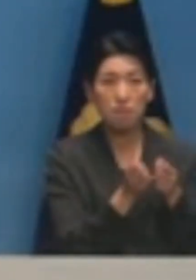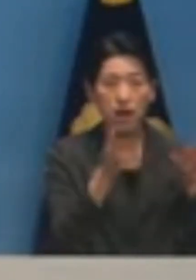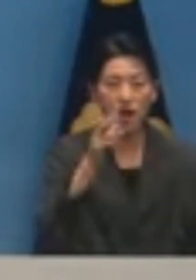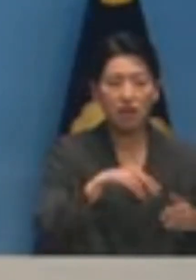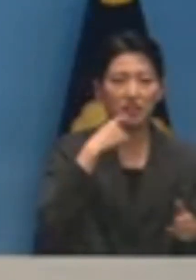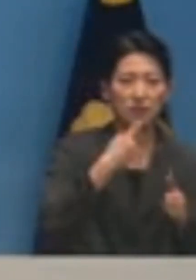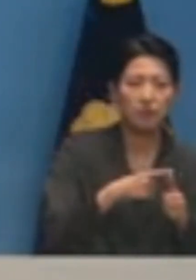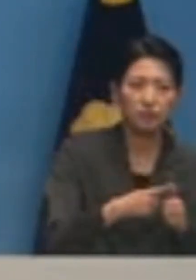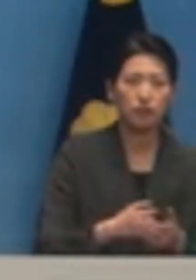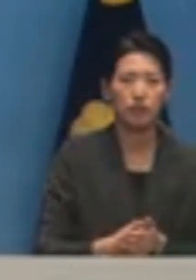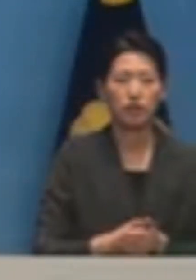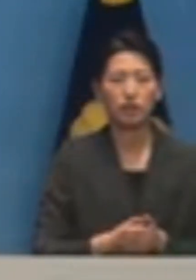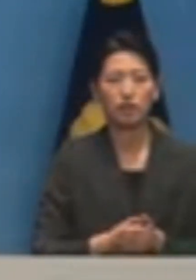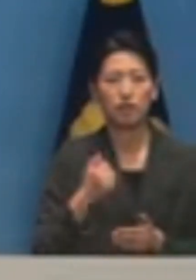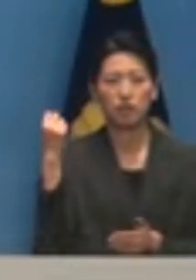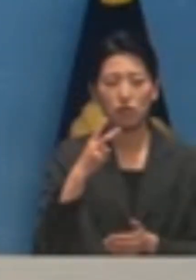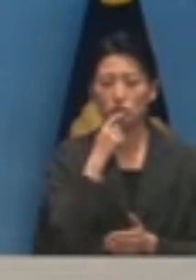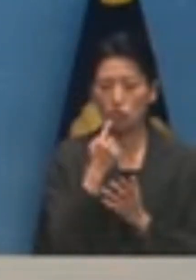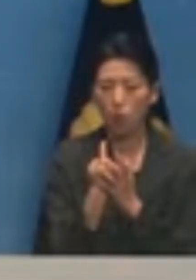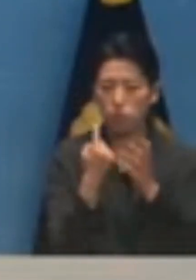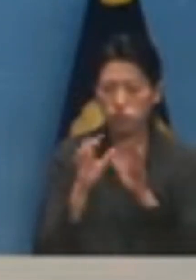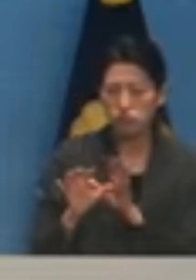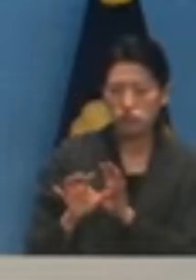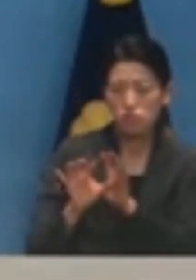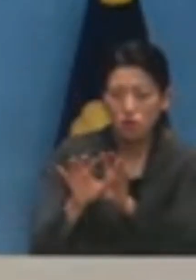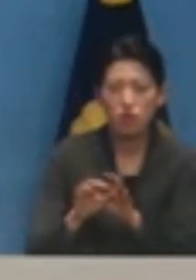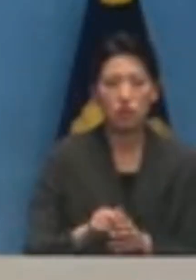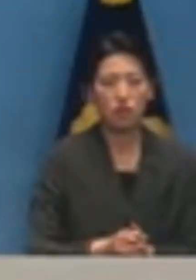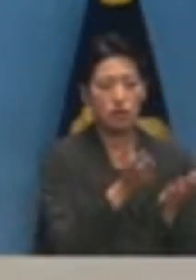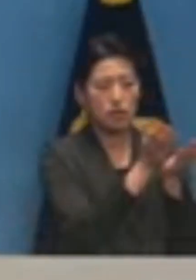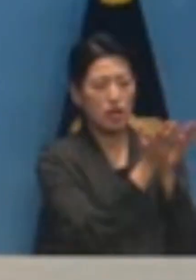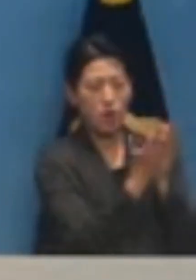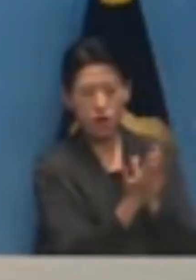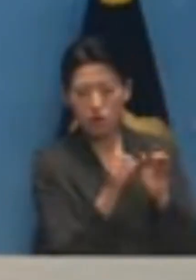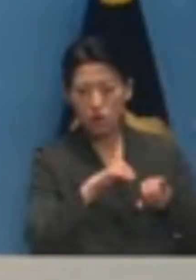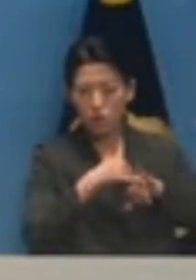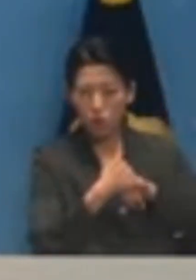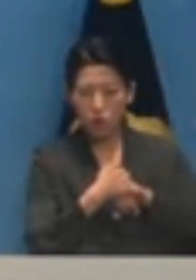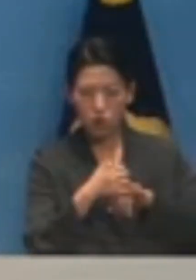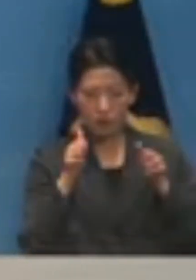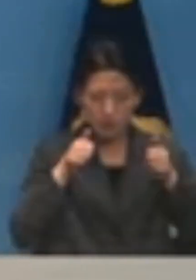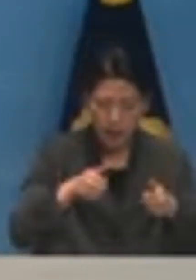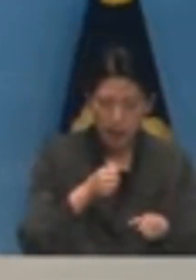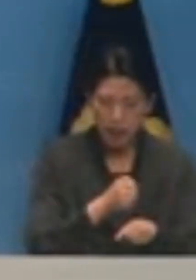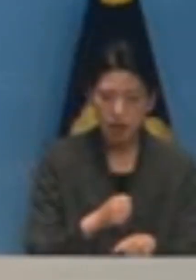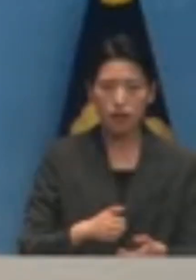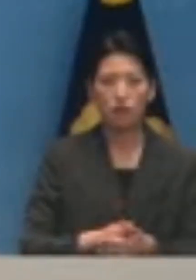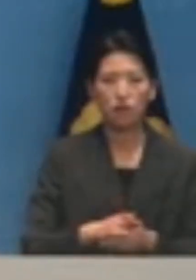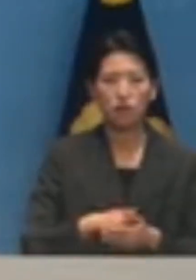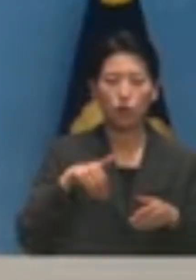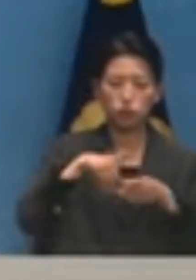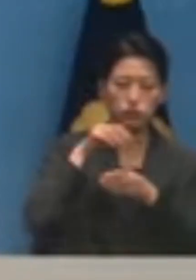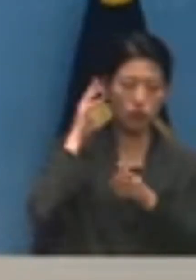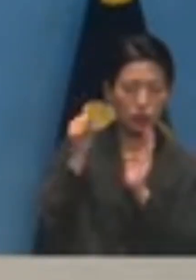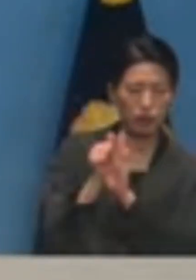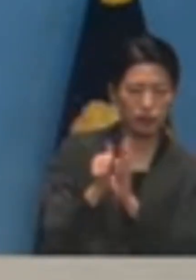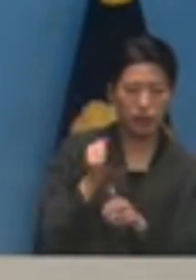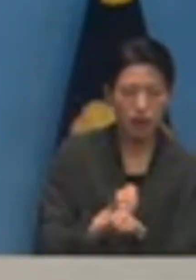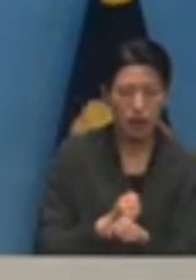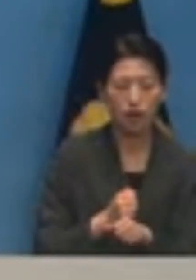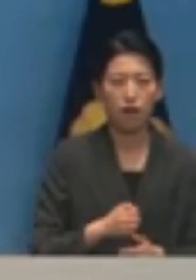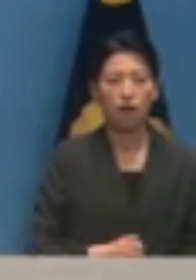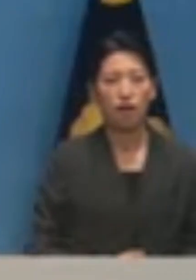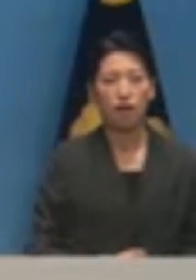학살, 촛불혁명 강조, 세월호 추모 강요, 문재인 대통령 지지 유도 등이 있었습니다. 근래에는